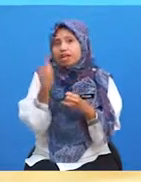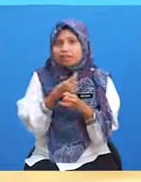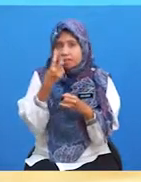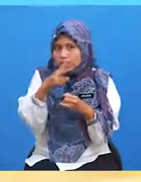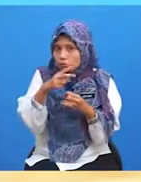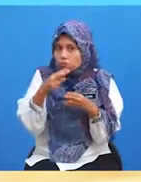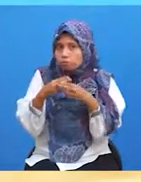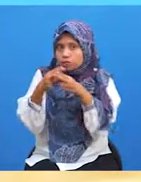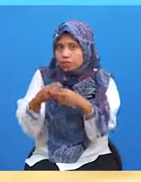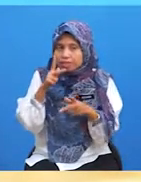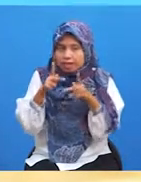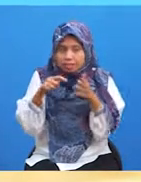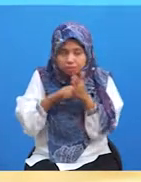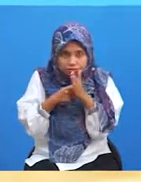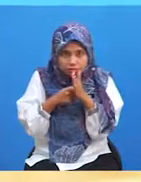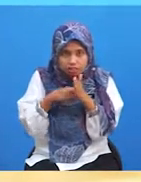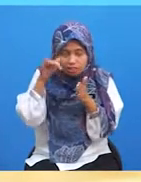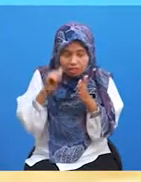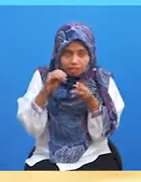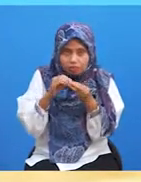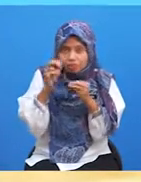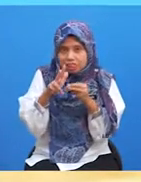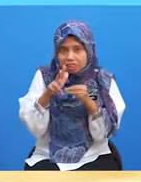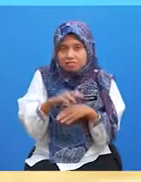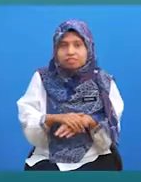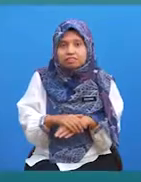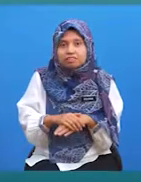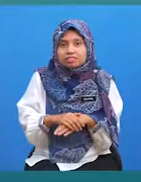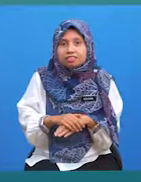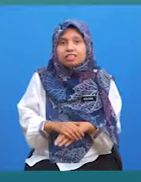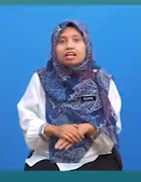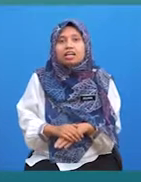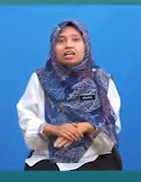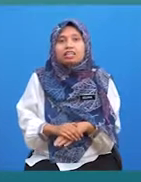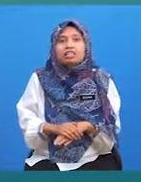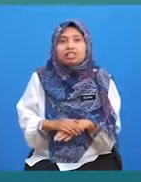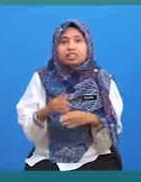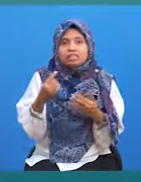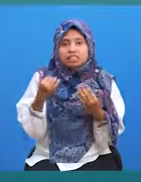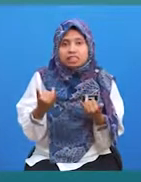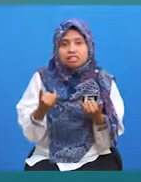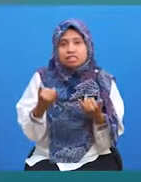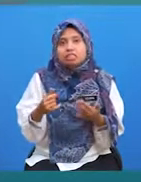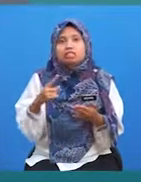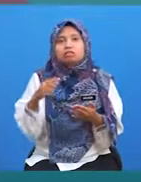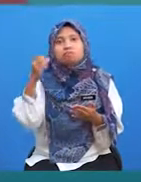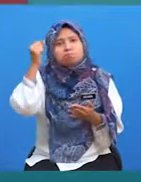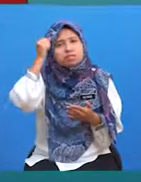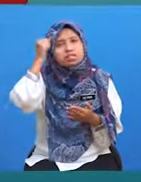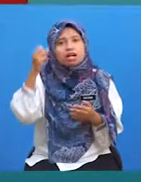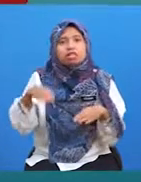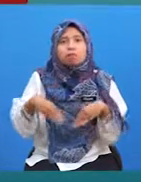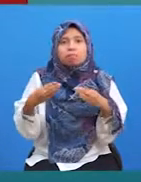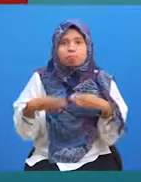pula kata kunci yang ketiga, iaitu kini dia menyedari bahawa dia